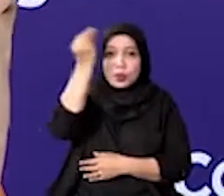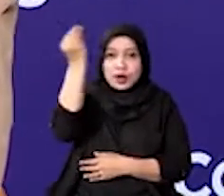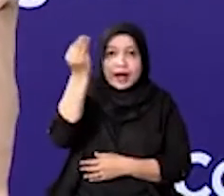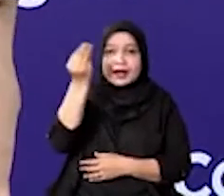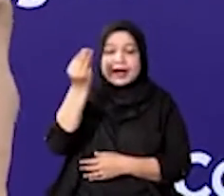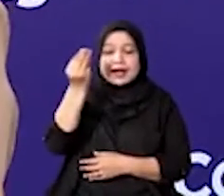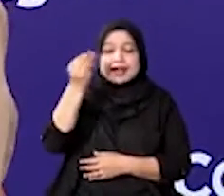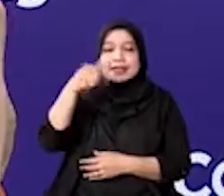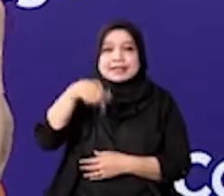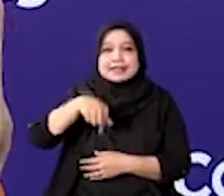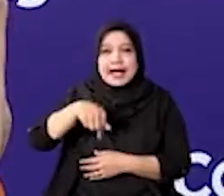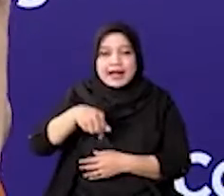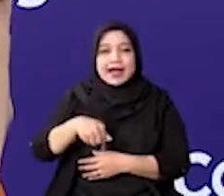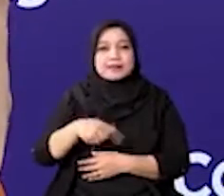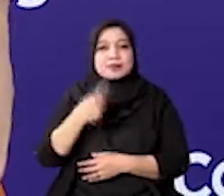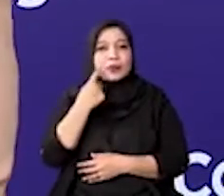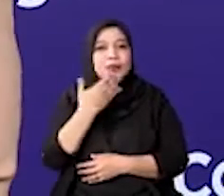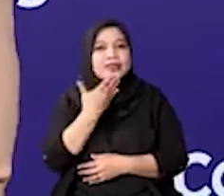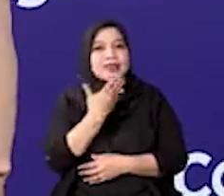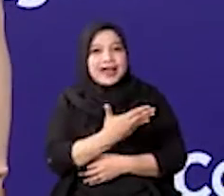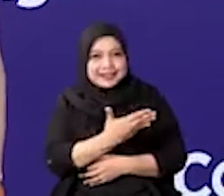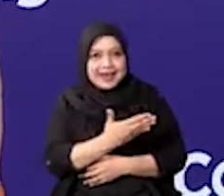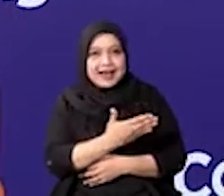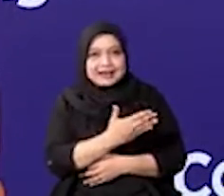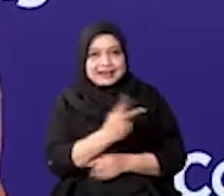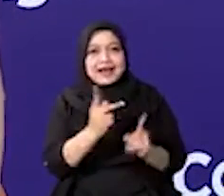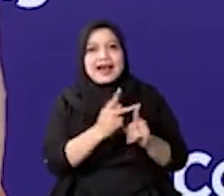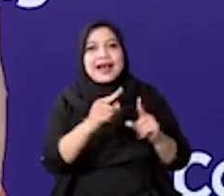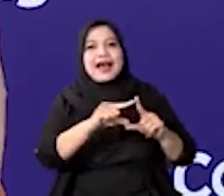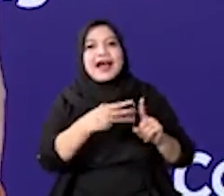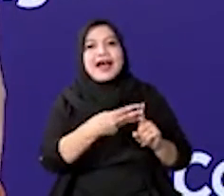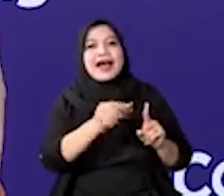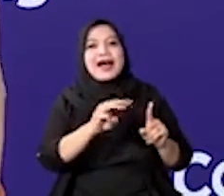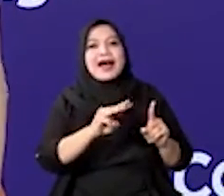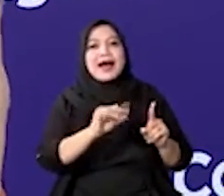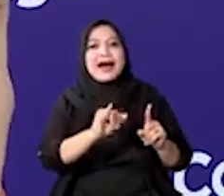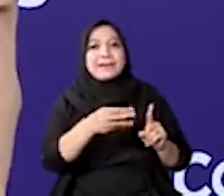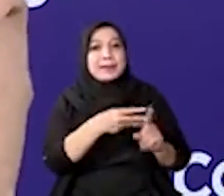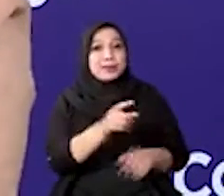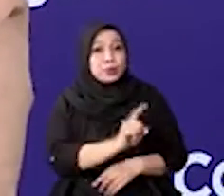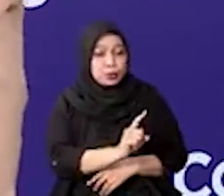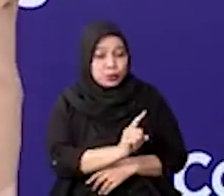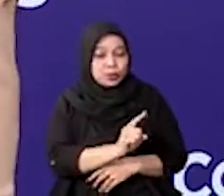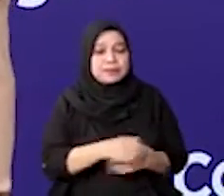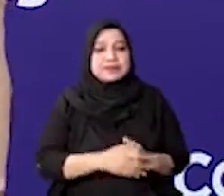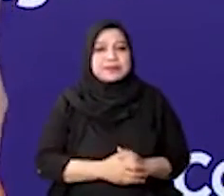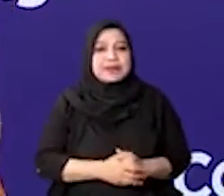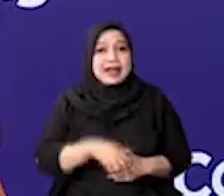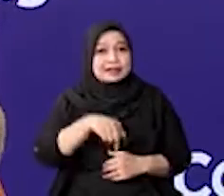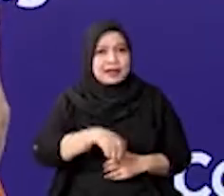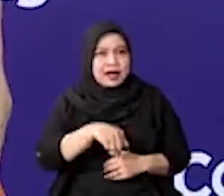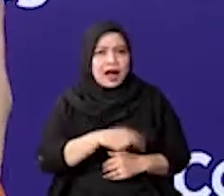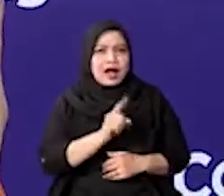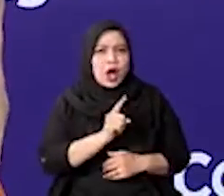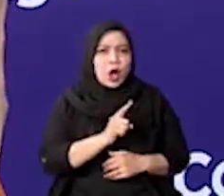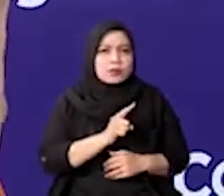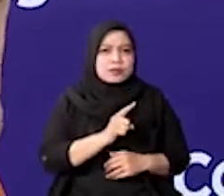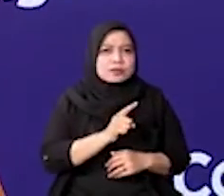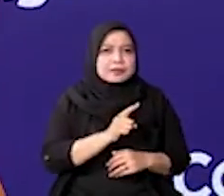ee secara agama utamanya secara agama Islam begitu bagaimana ee pandangan terkait dengan